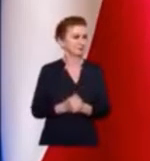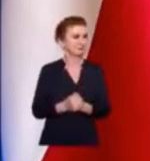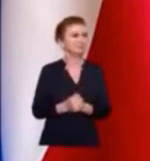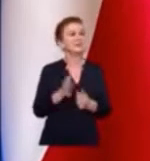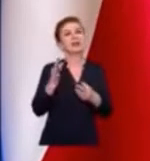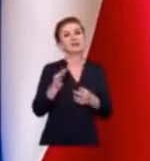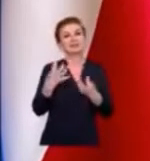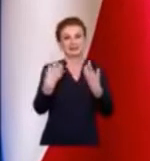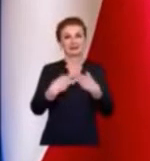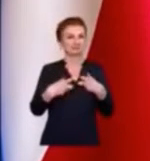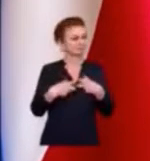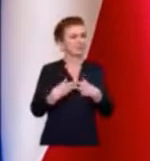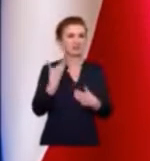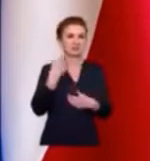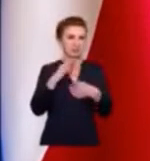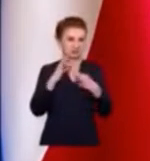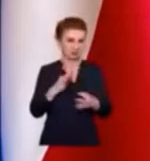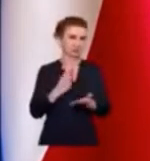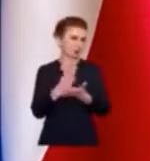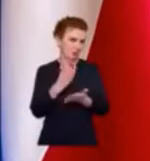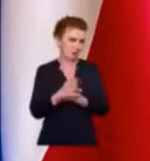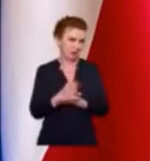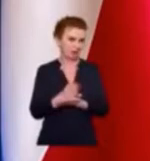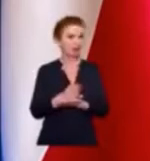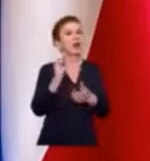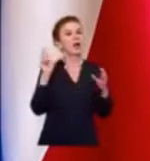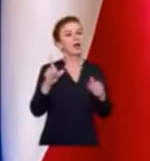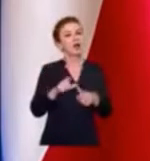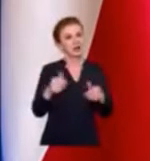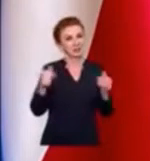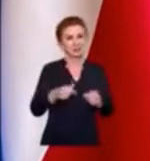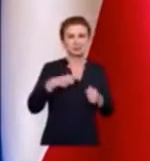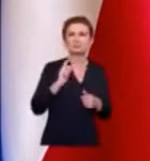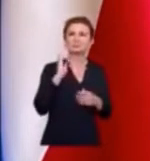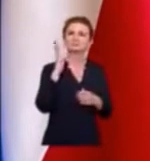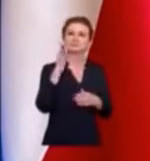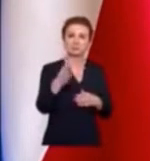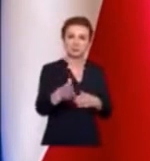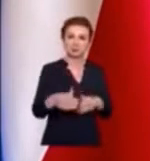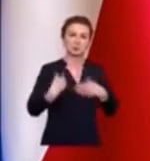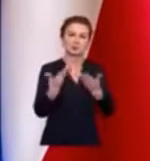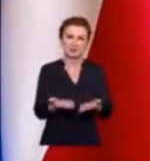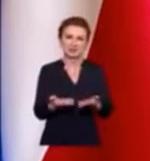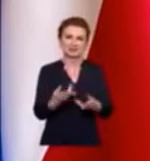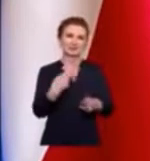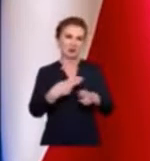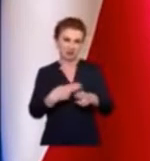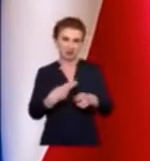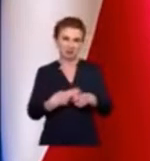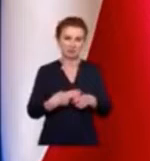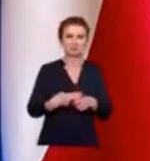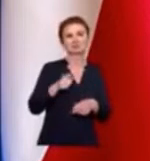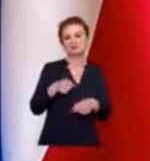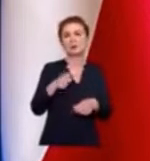i dajmy pacjentom też te zabiegi, te badania, które są potrzebne, żeby